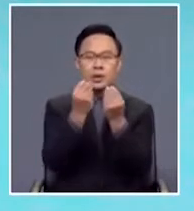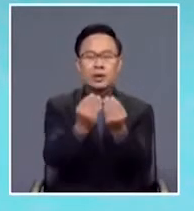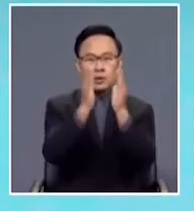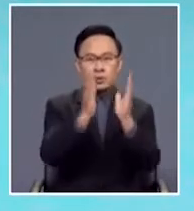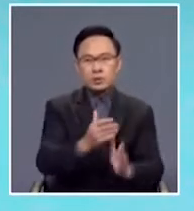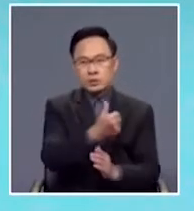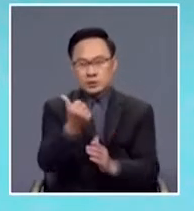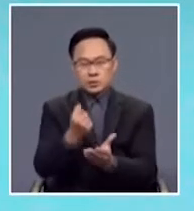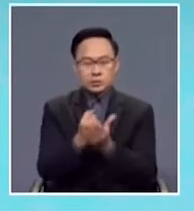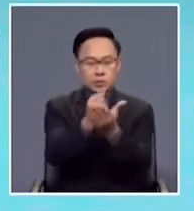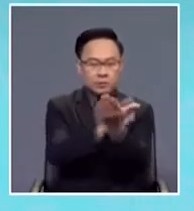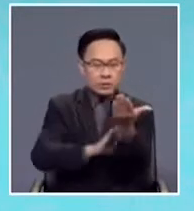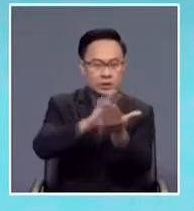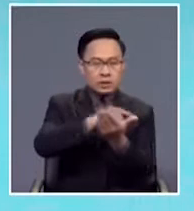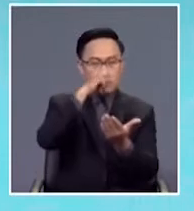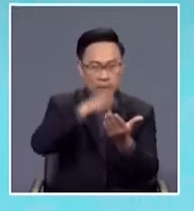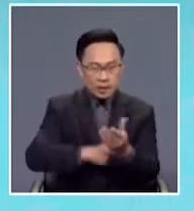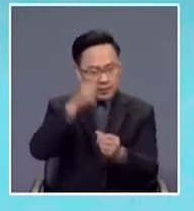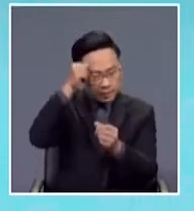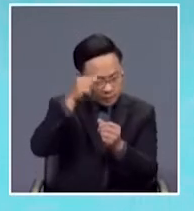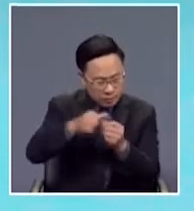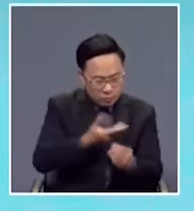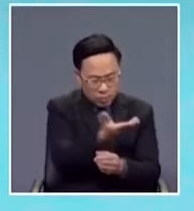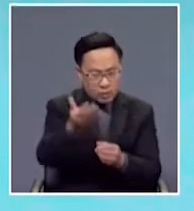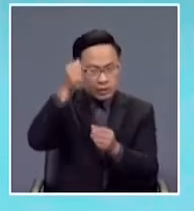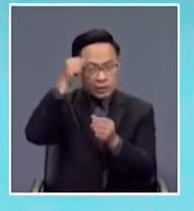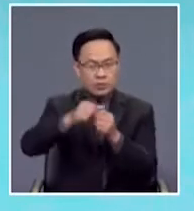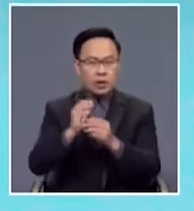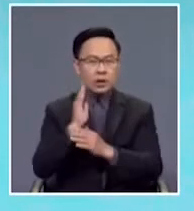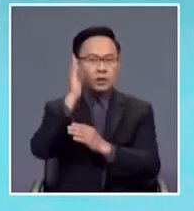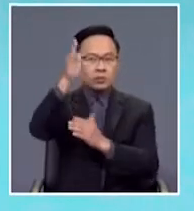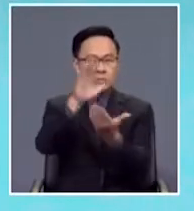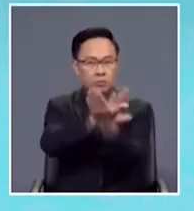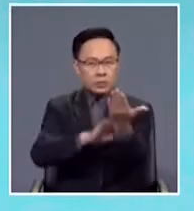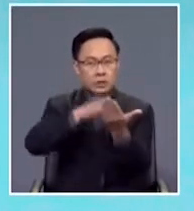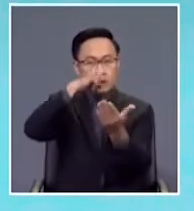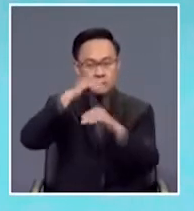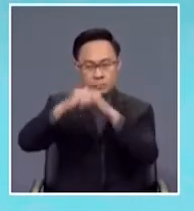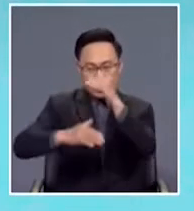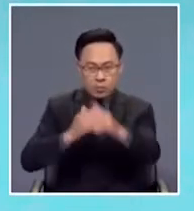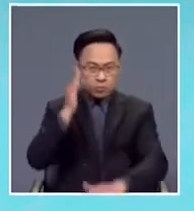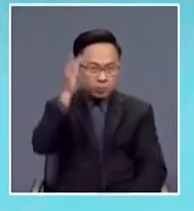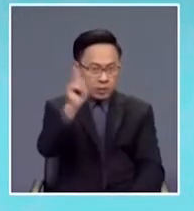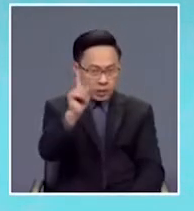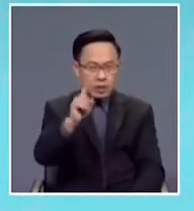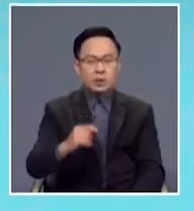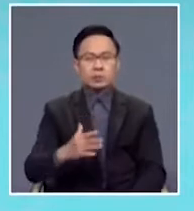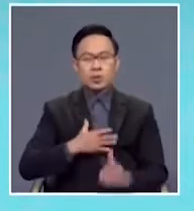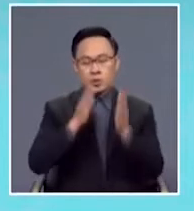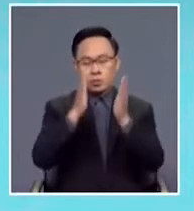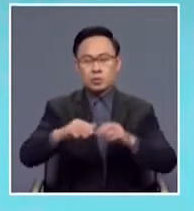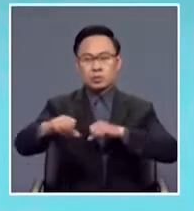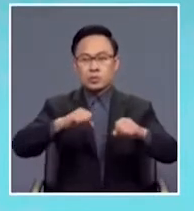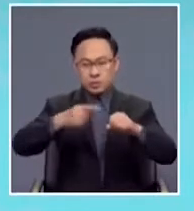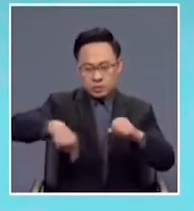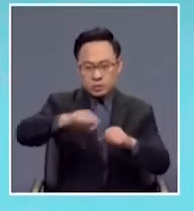จนประเทศชาติของตนจงจำไว้ว่าอนาคตของชาติจะเจริญรุ่งเรืองหรือไม่นั้นย่อมขึ้นอยู่กับเยาวชนเช่นท่านทั้งหล